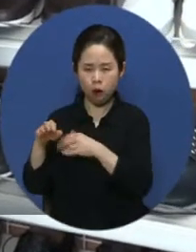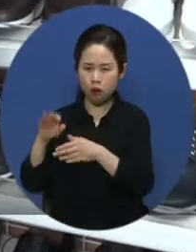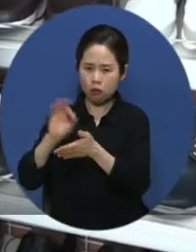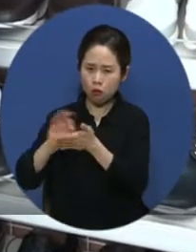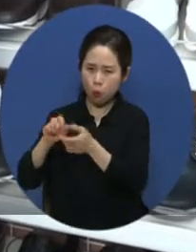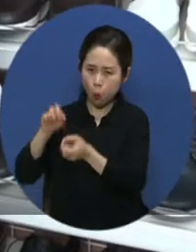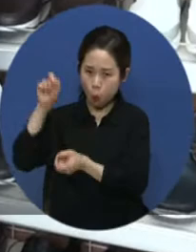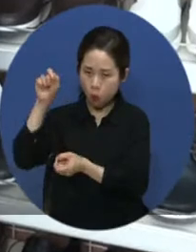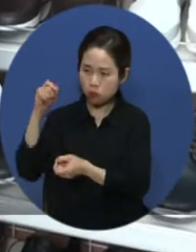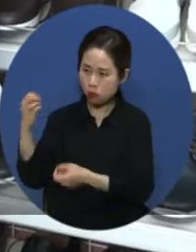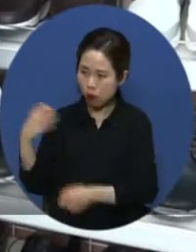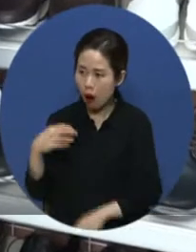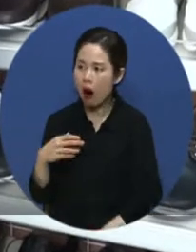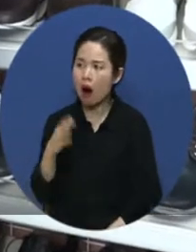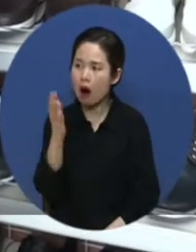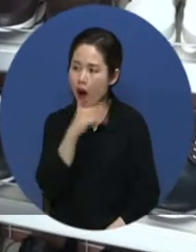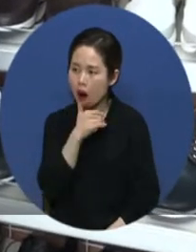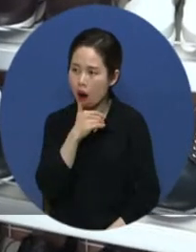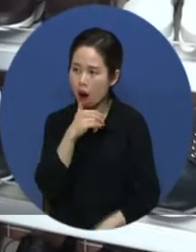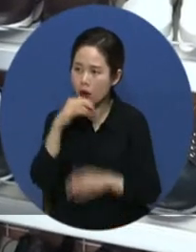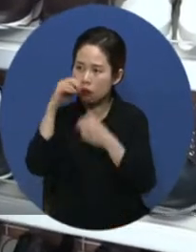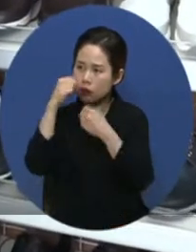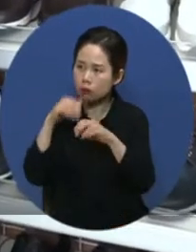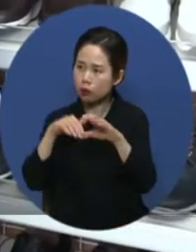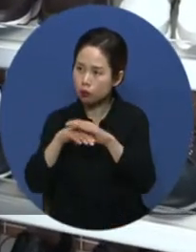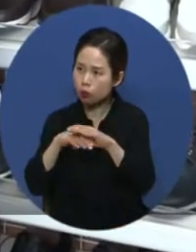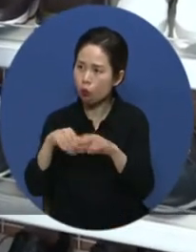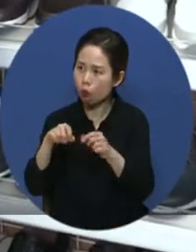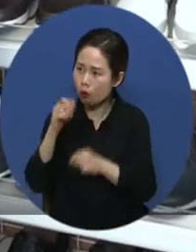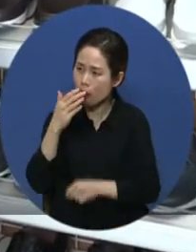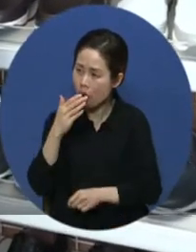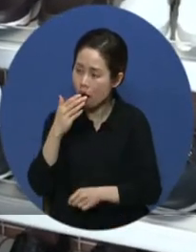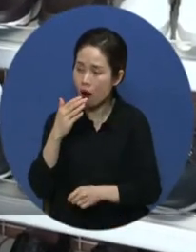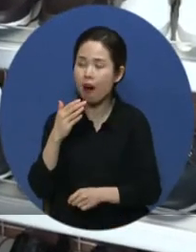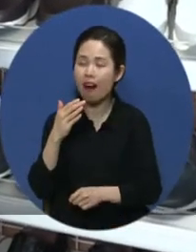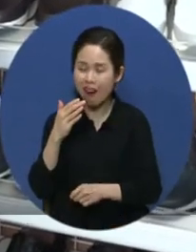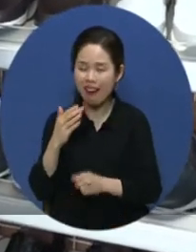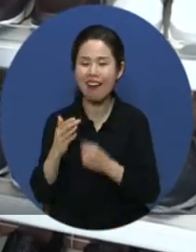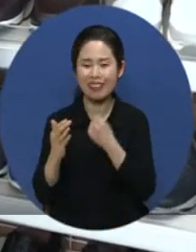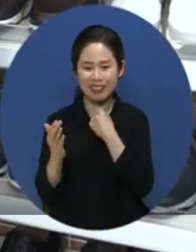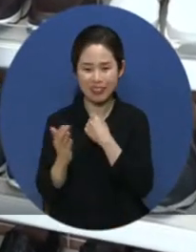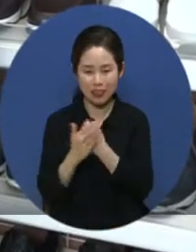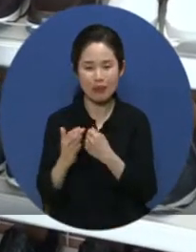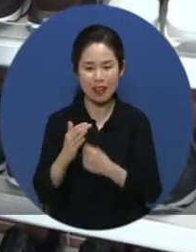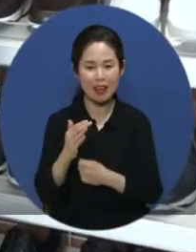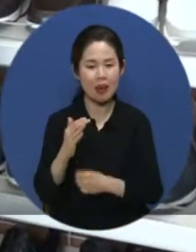저렇게 오랫동안 신을 수 있는 게 있구나 해서 한번 저희도 해보려고 신어보려고 왔어요.